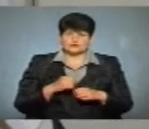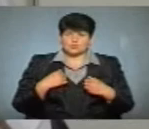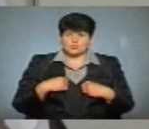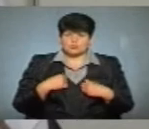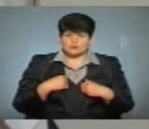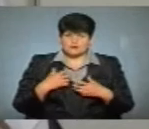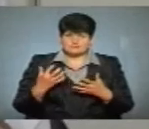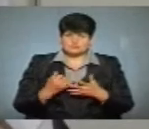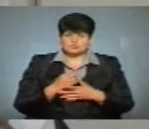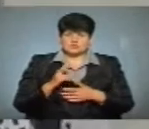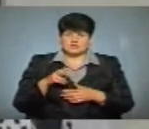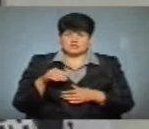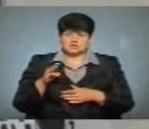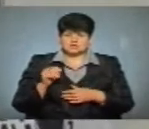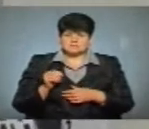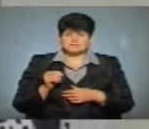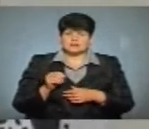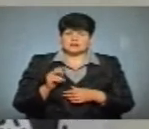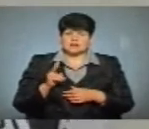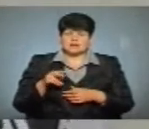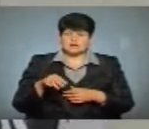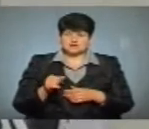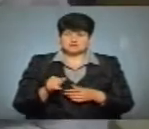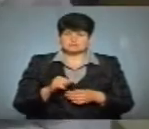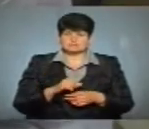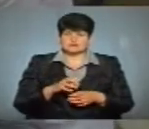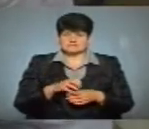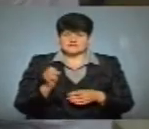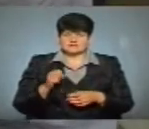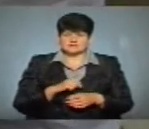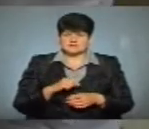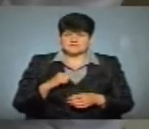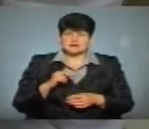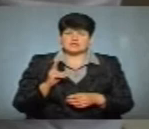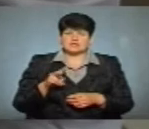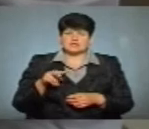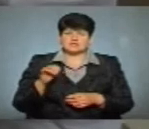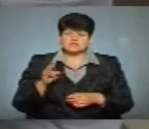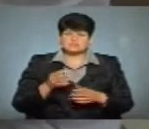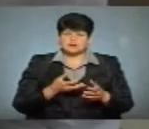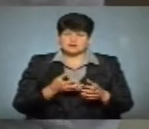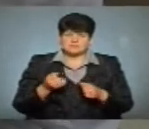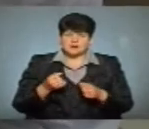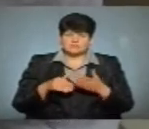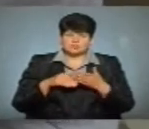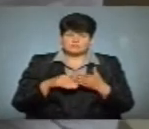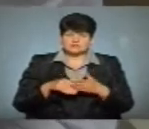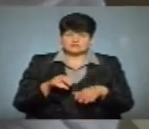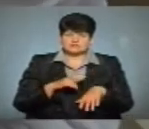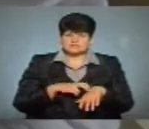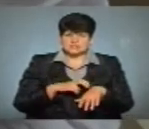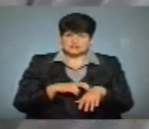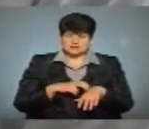купався і знайшов кліща на нозі. Кліщами вийняли самотужки. Кліщів на дослідження приймає помічниця лікаря-епідеміолога